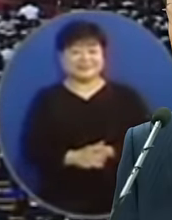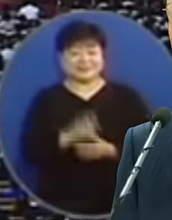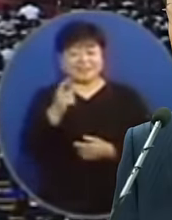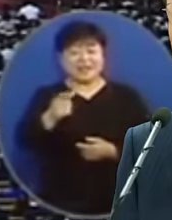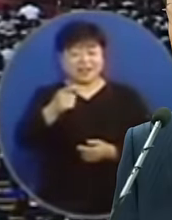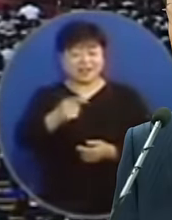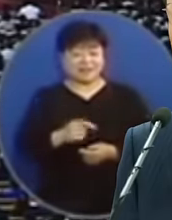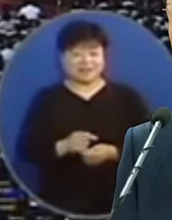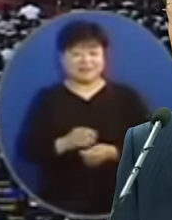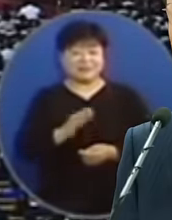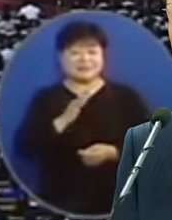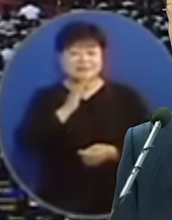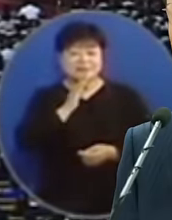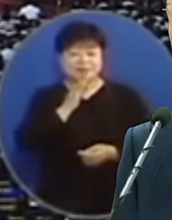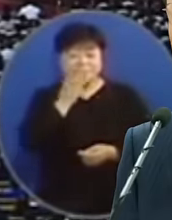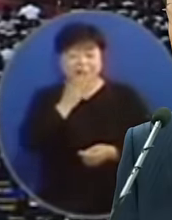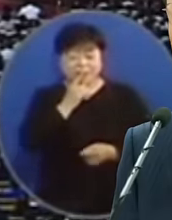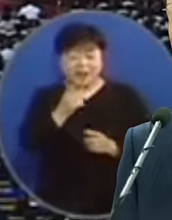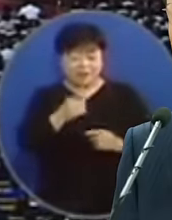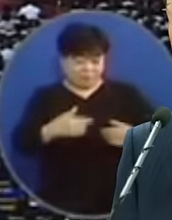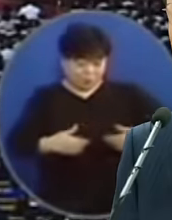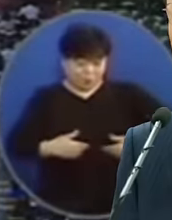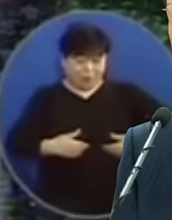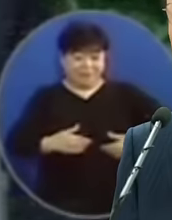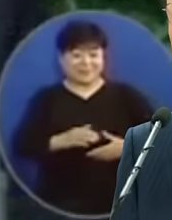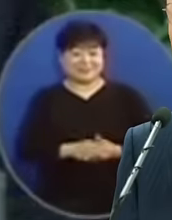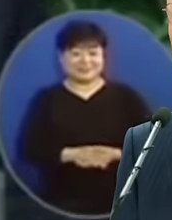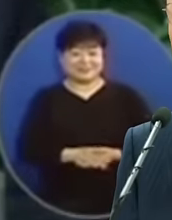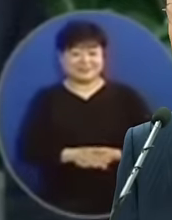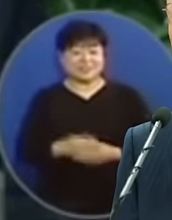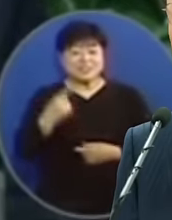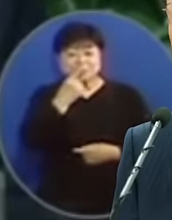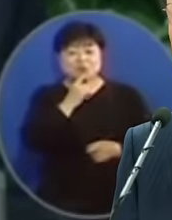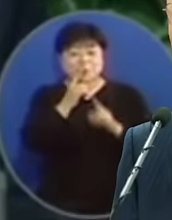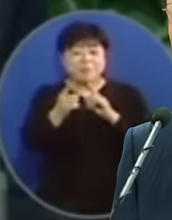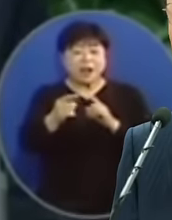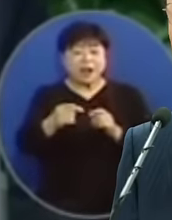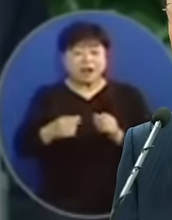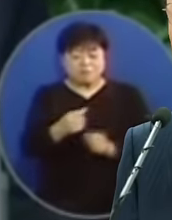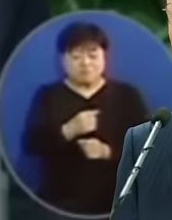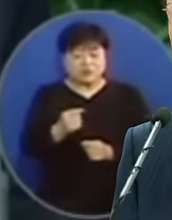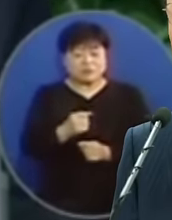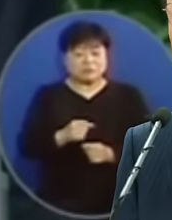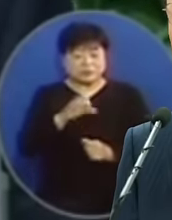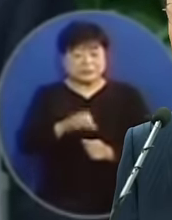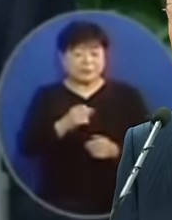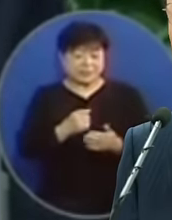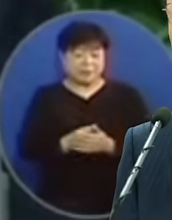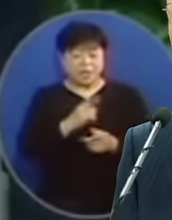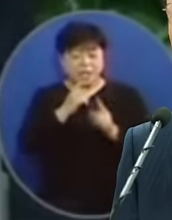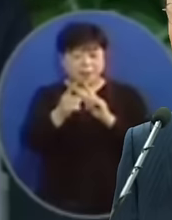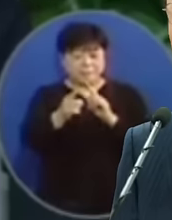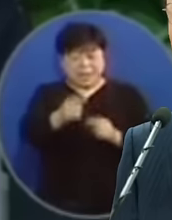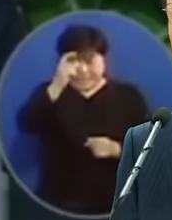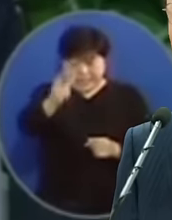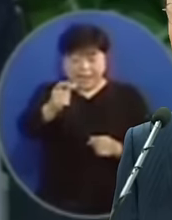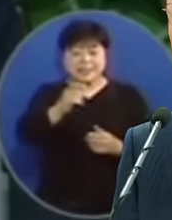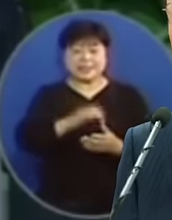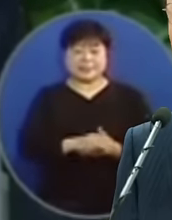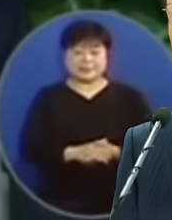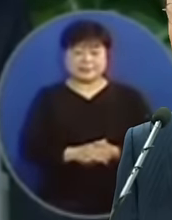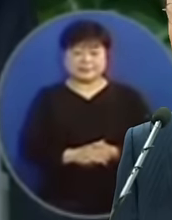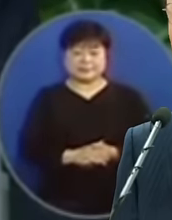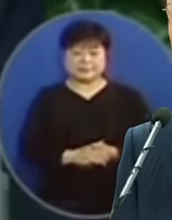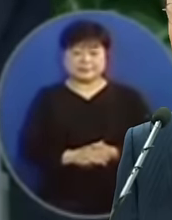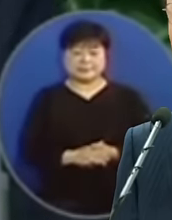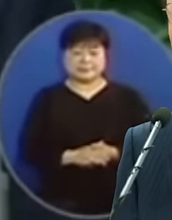강하게 긍정적인 말을 하는 것 굉장히 필요합니다. 여러분 입술에 말로 묶이고 사로잡힌 바 되기 때문에 말을 강하게 해야 돼요.